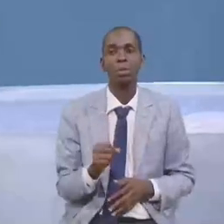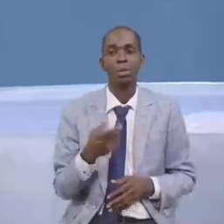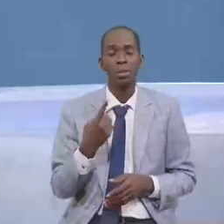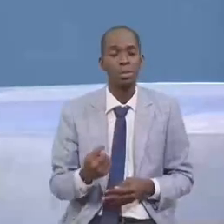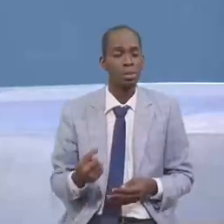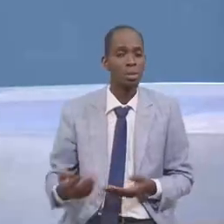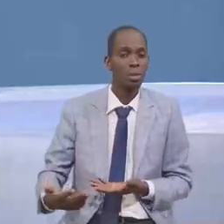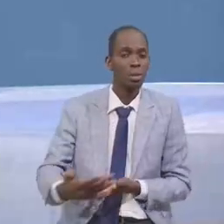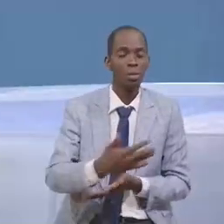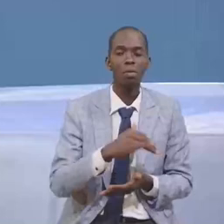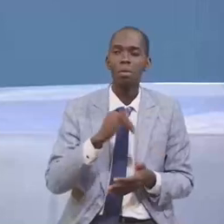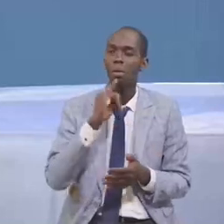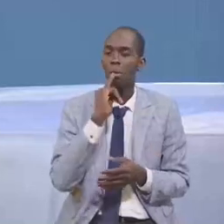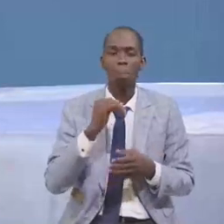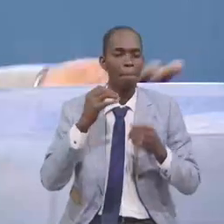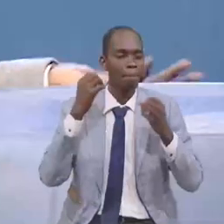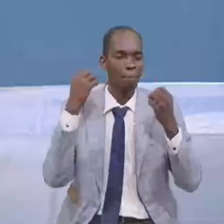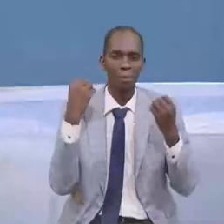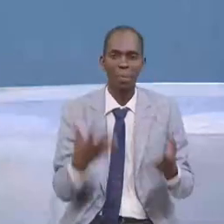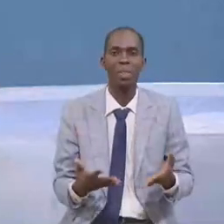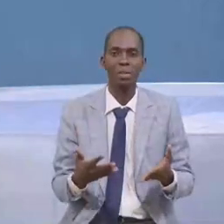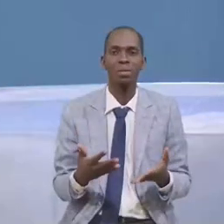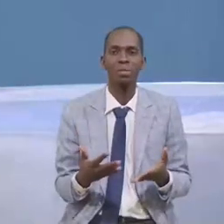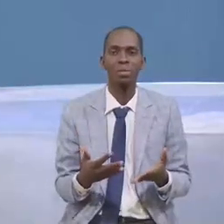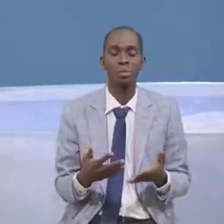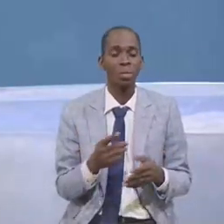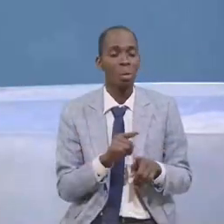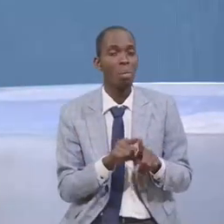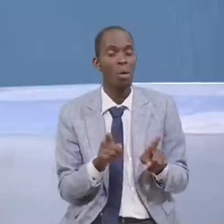La moisson est grande. Mais